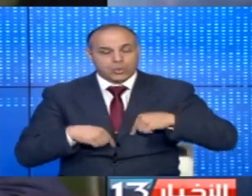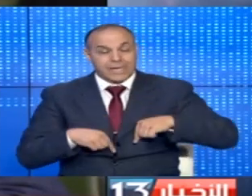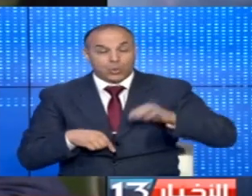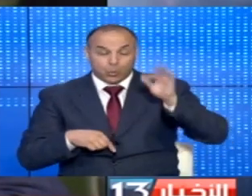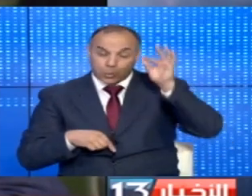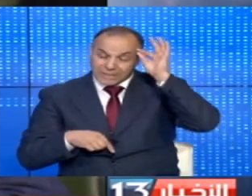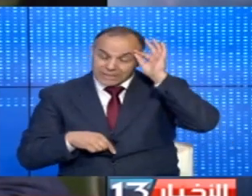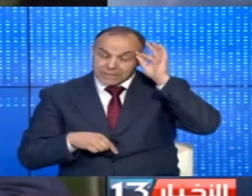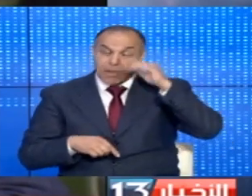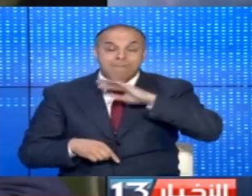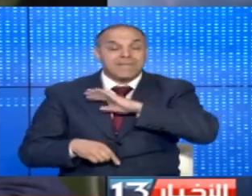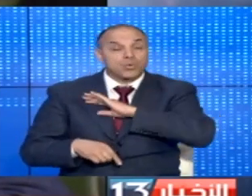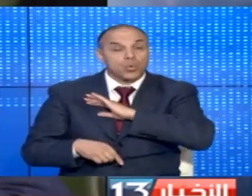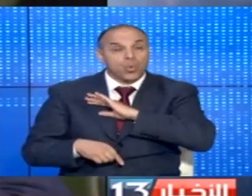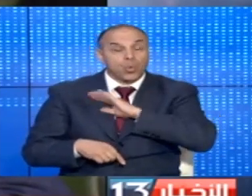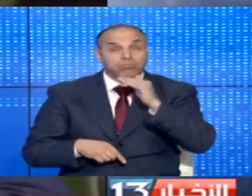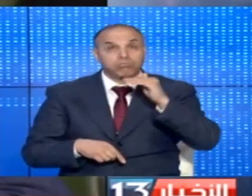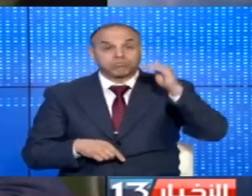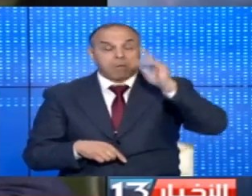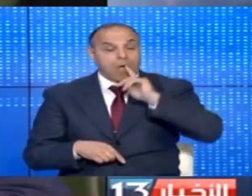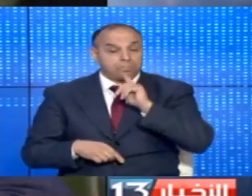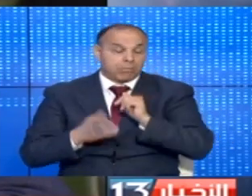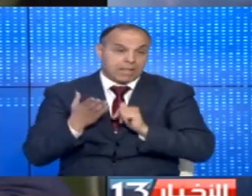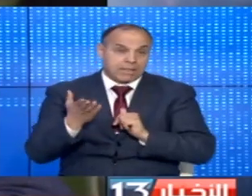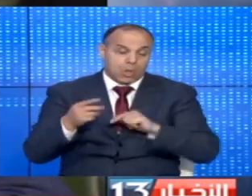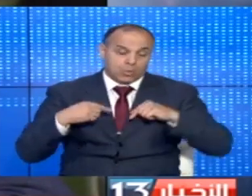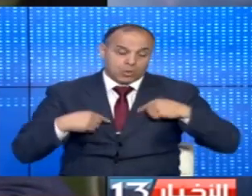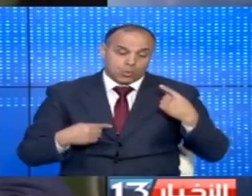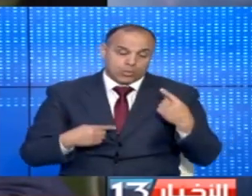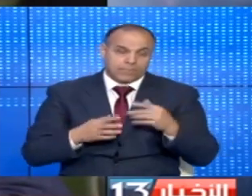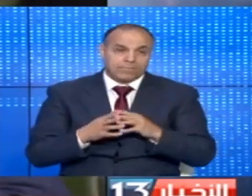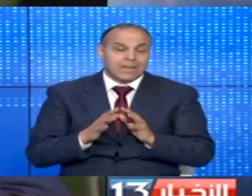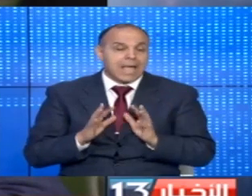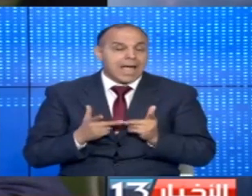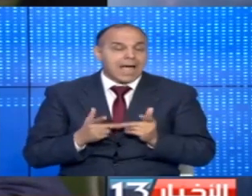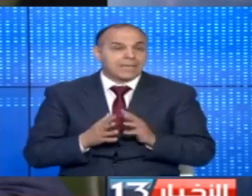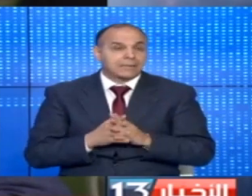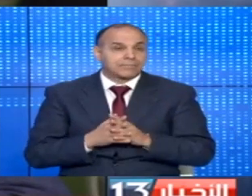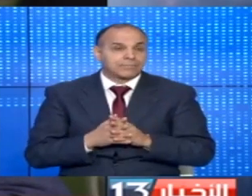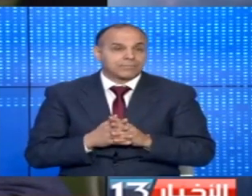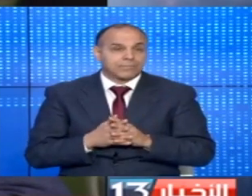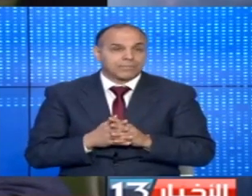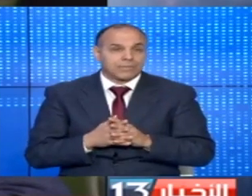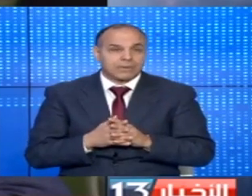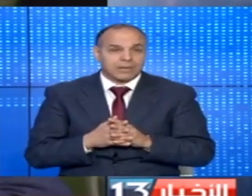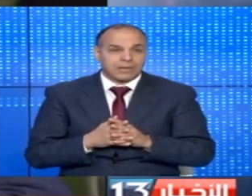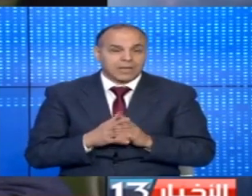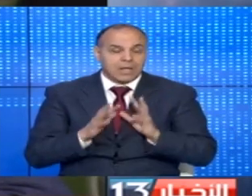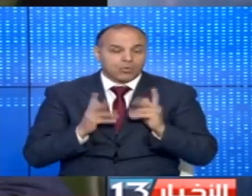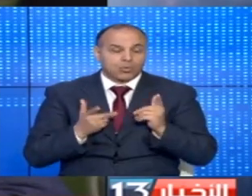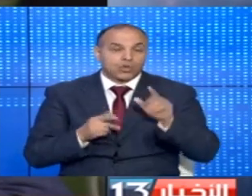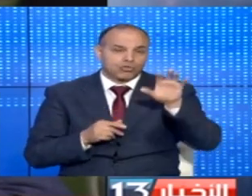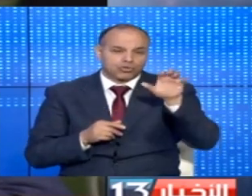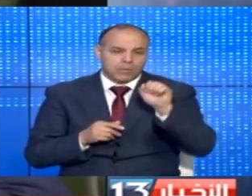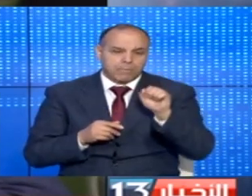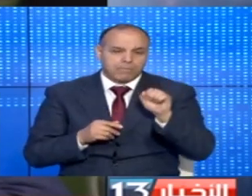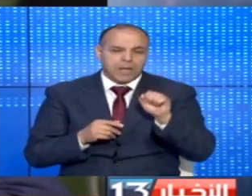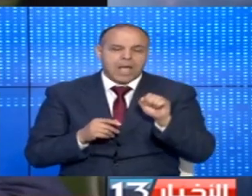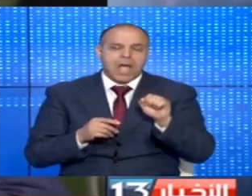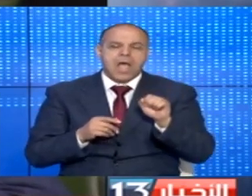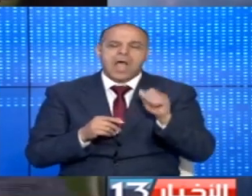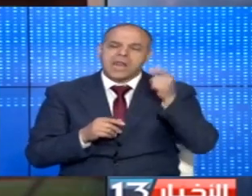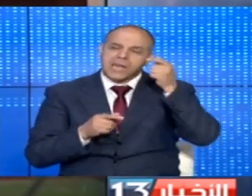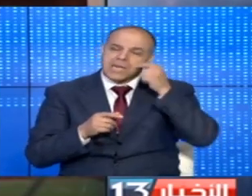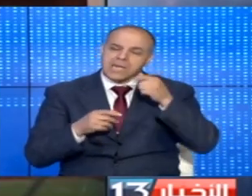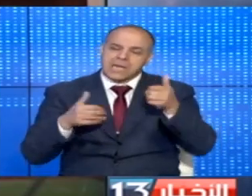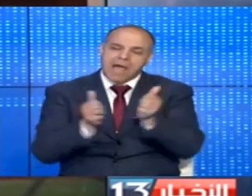في اعلى هرم السلطه التنفيذيه لانها سيدي الكريم من جاء بكم هو مجلس شورى حركتنا